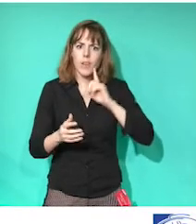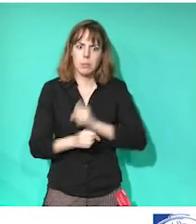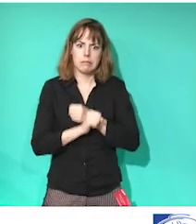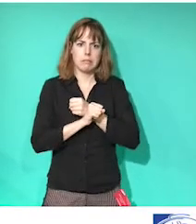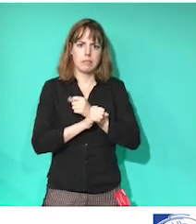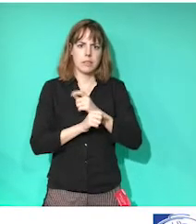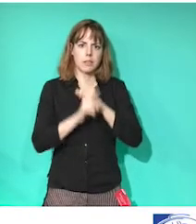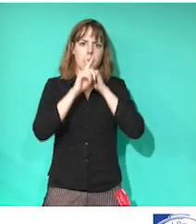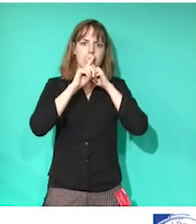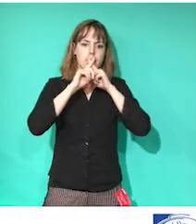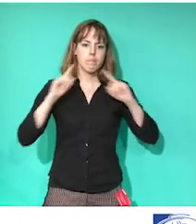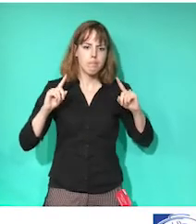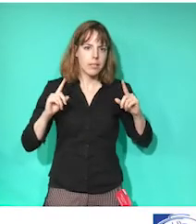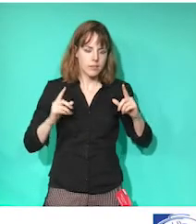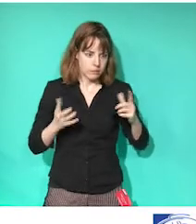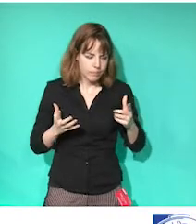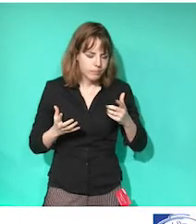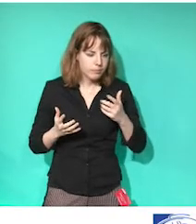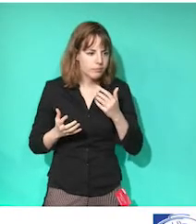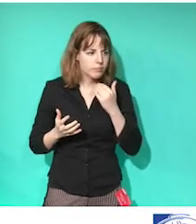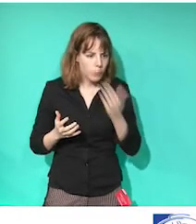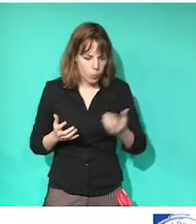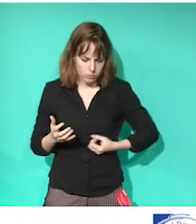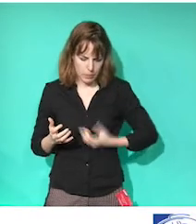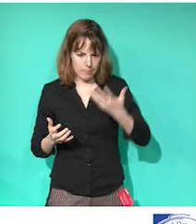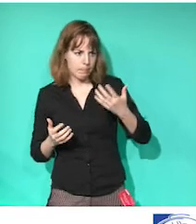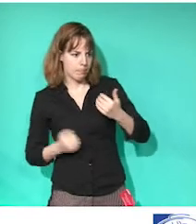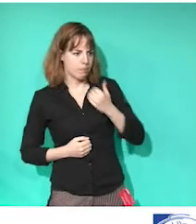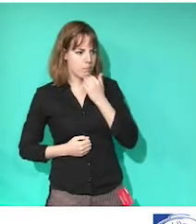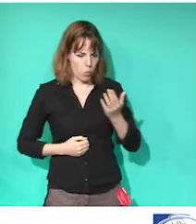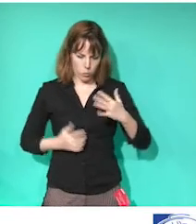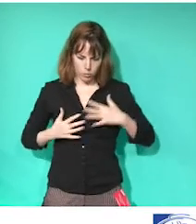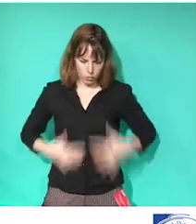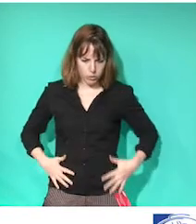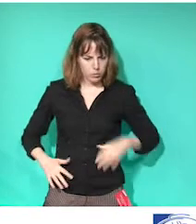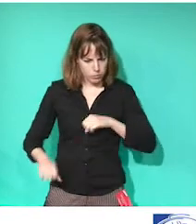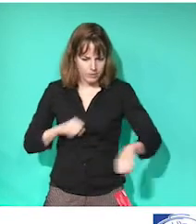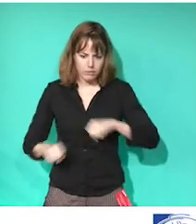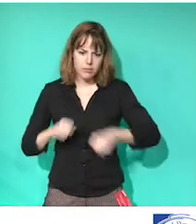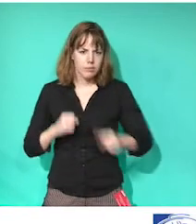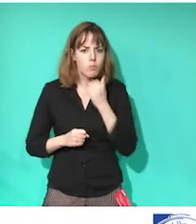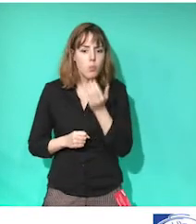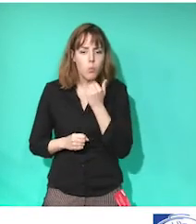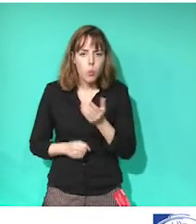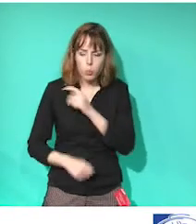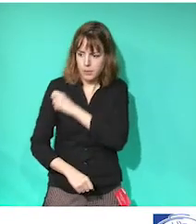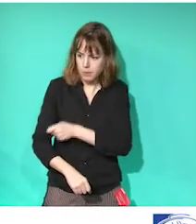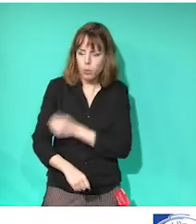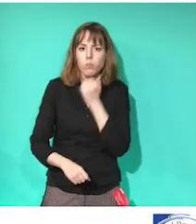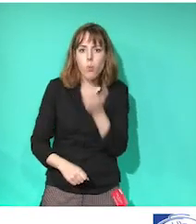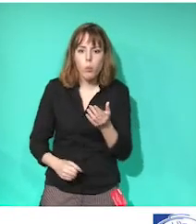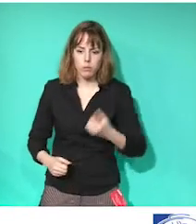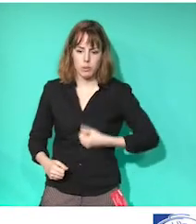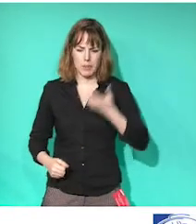capacité de dire, mettre en mots, d'agir, de se mouvoir, et je pourrais même y intégrer le sport, de